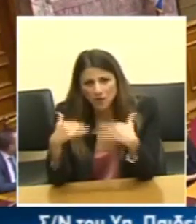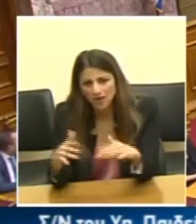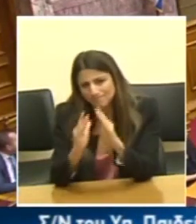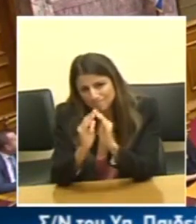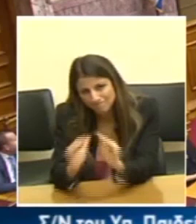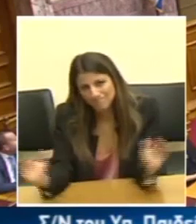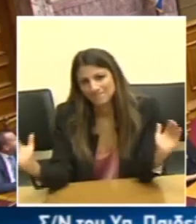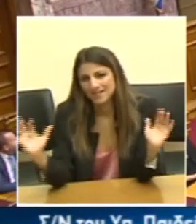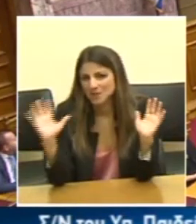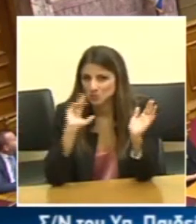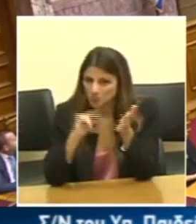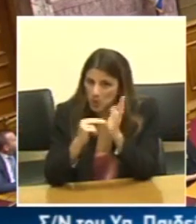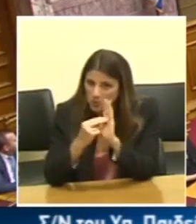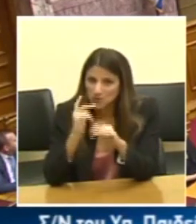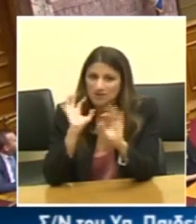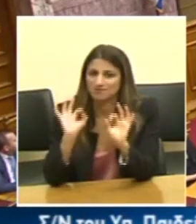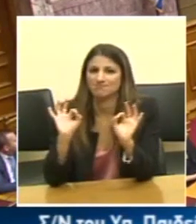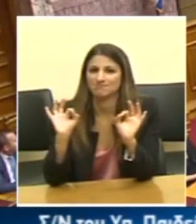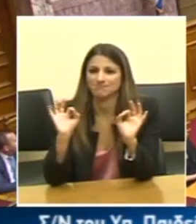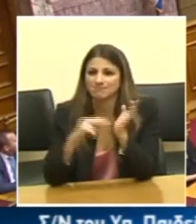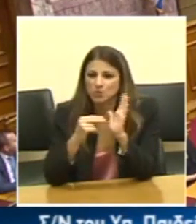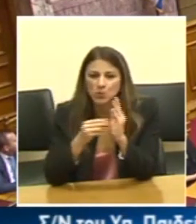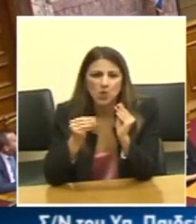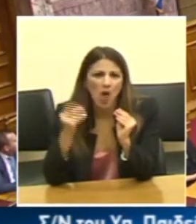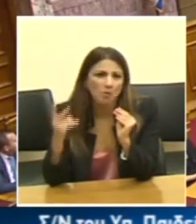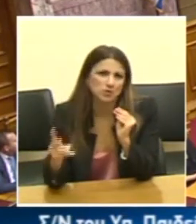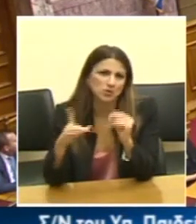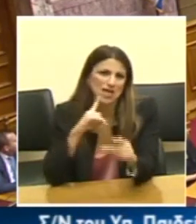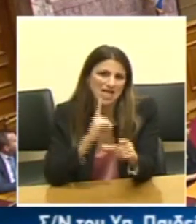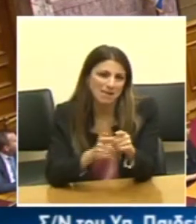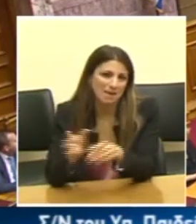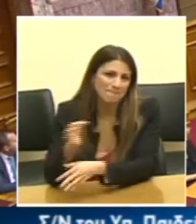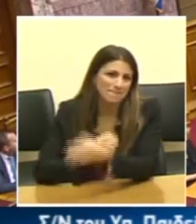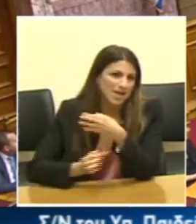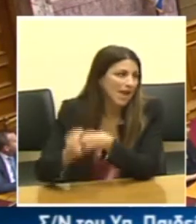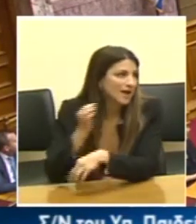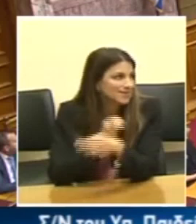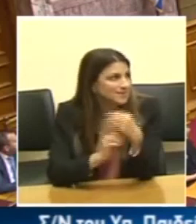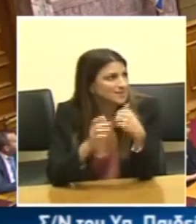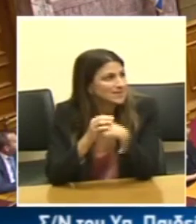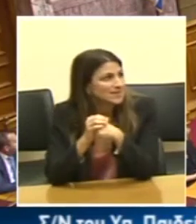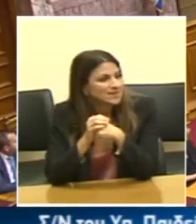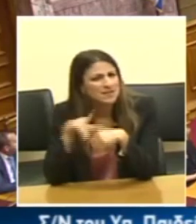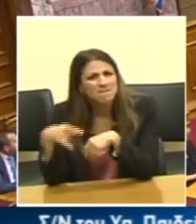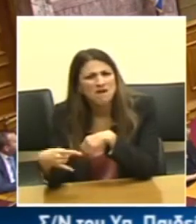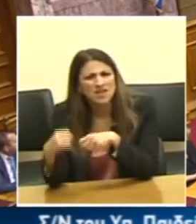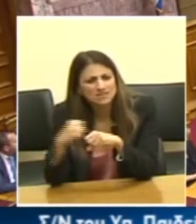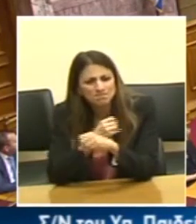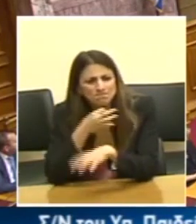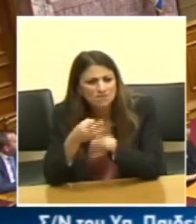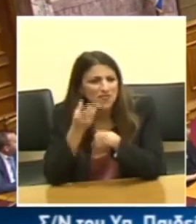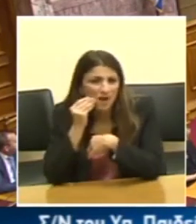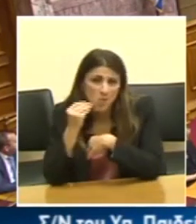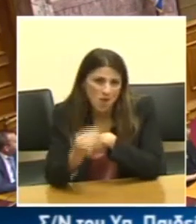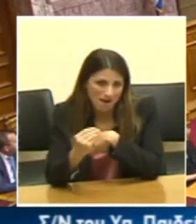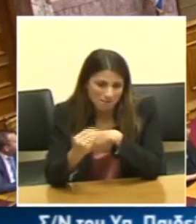τα υπερβούμε όλα τα όρια τώρα. Εντάξει. Όχι, να διαβάσετε τι είπε ο Κουτσούς. Εντάξει. Κύριε Παφίλη,